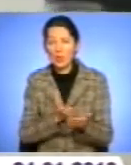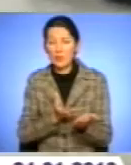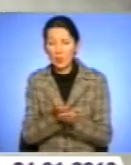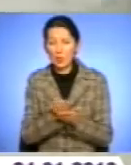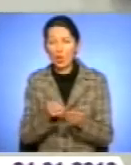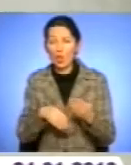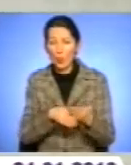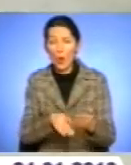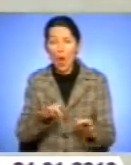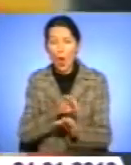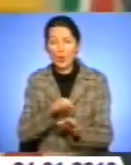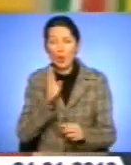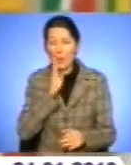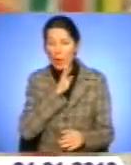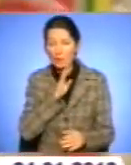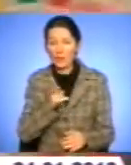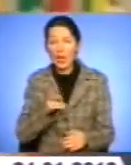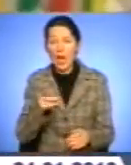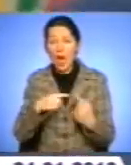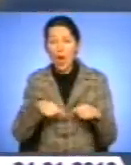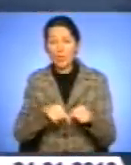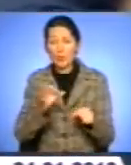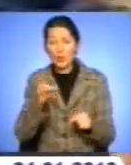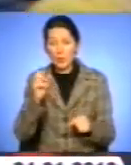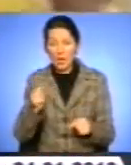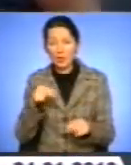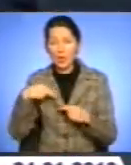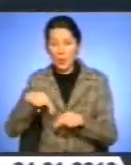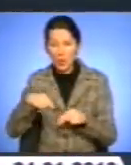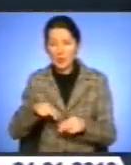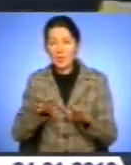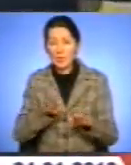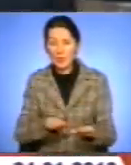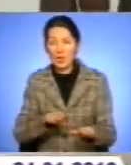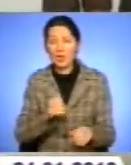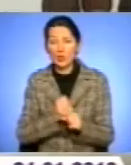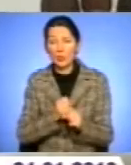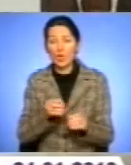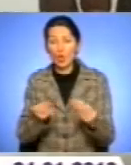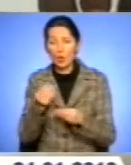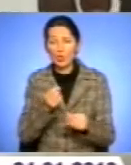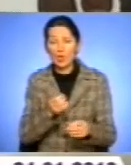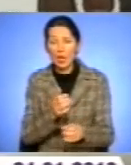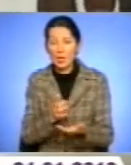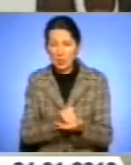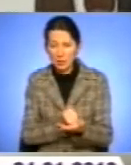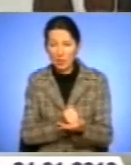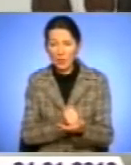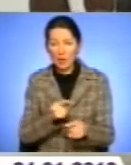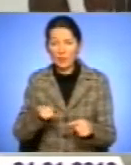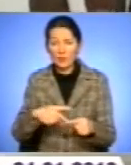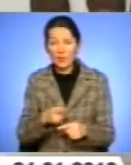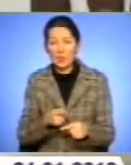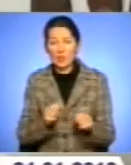стандартів, каже Микола Азаров, і обурюється через невиконання державними органами своїх задач. Зокрема, до прем'єра дедалі частіше стали звертатися щодо